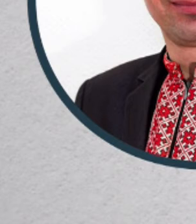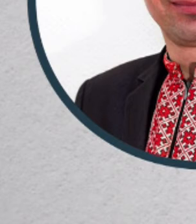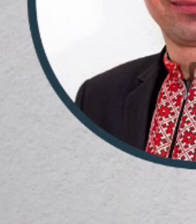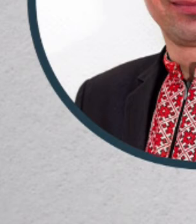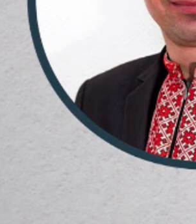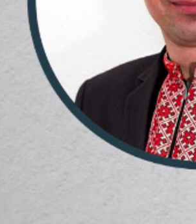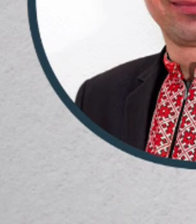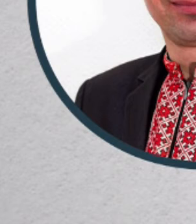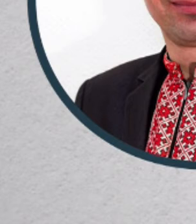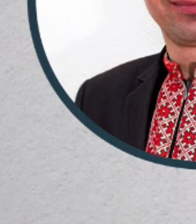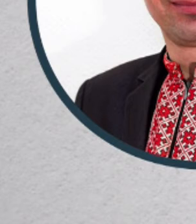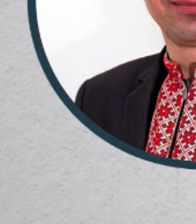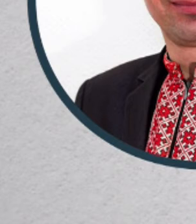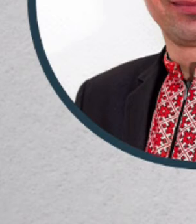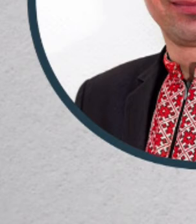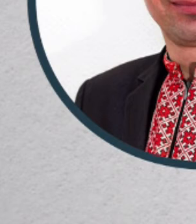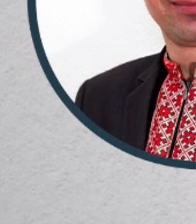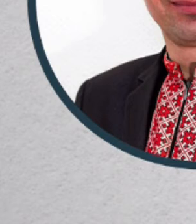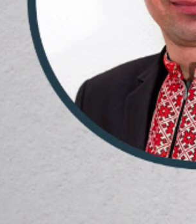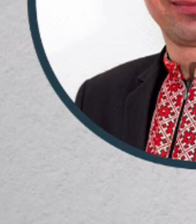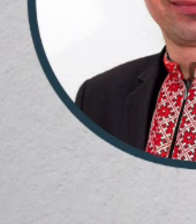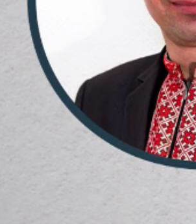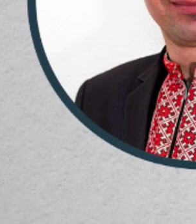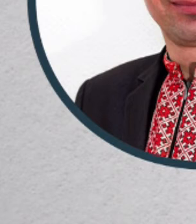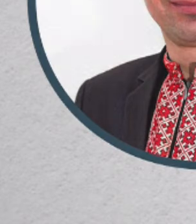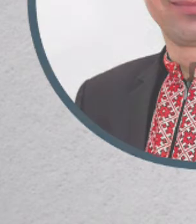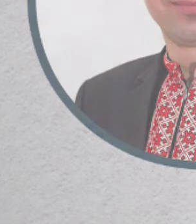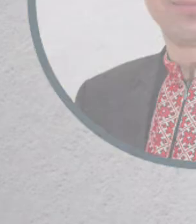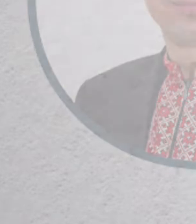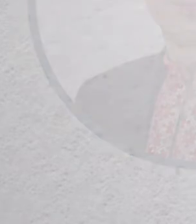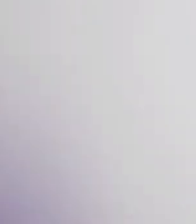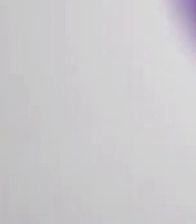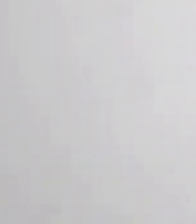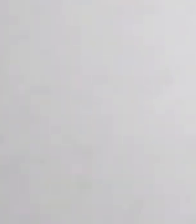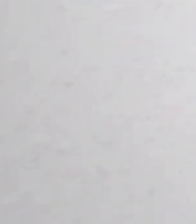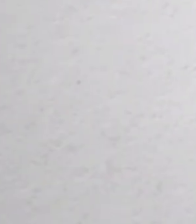партії Всеукраїнське об'єднання «Свобода», від якої втретє балотується до Верховної Ради.